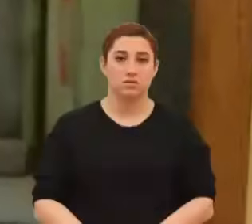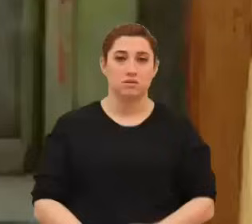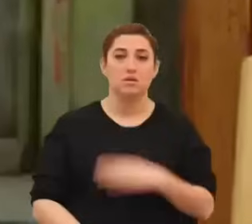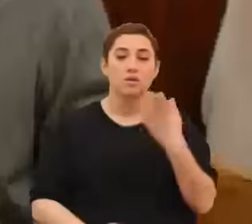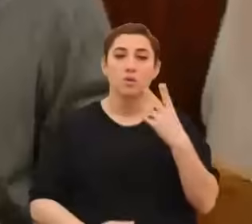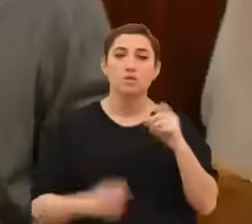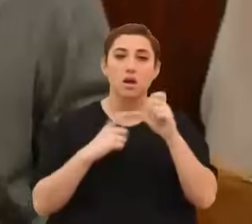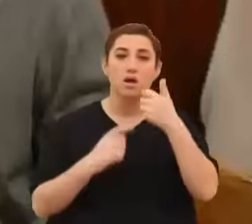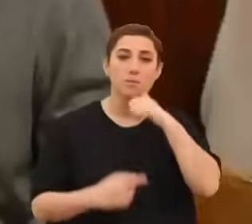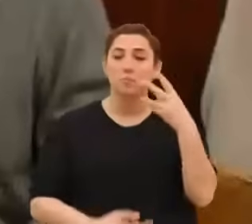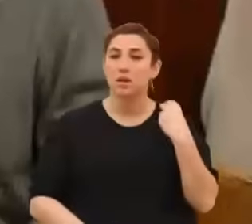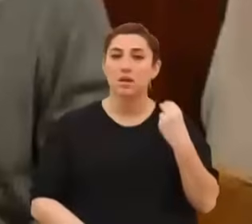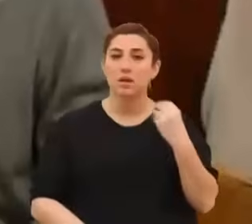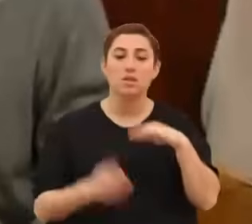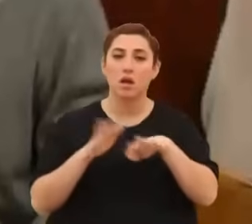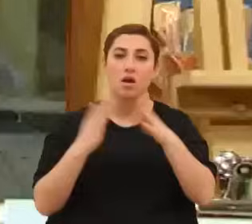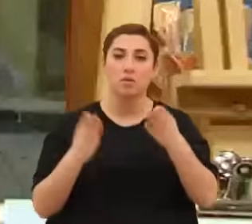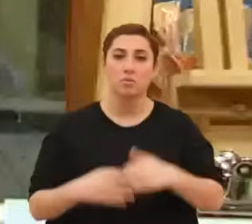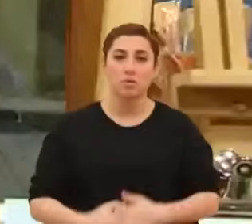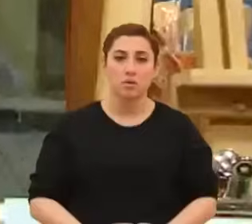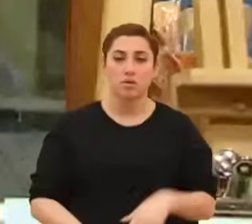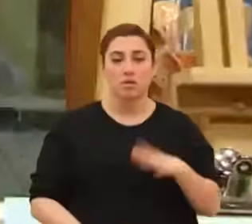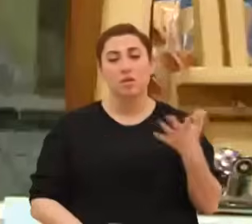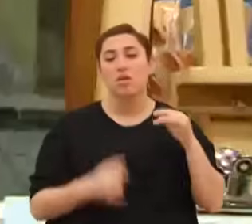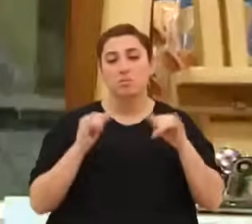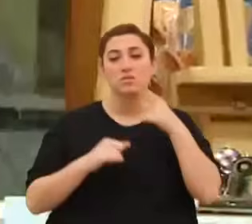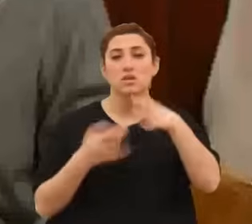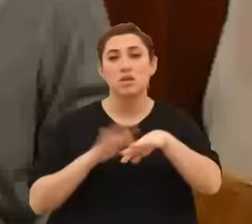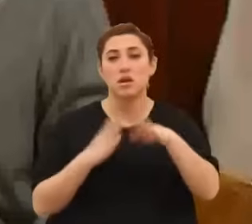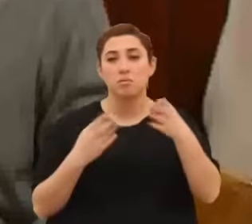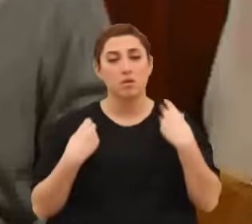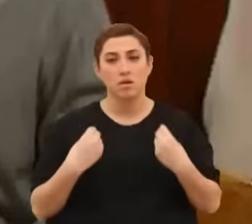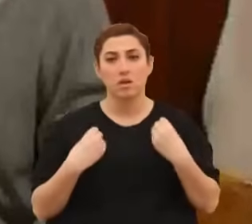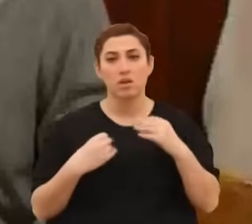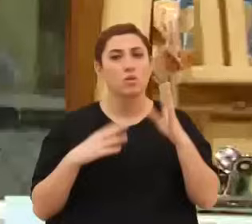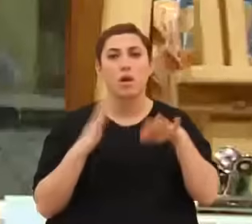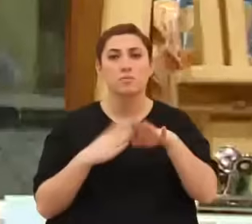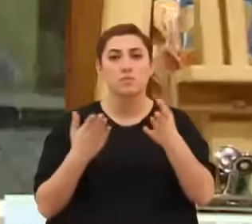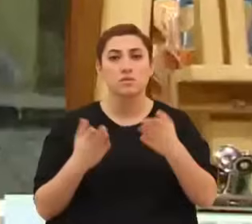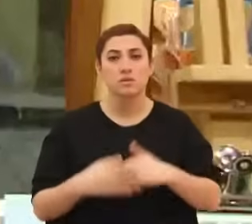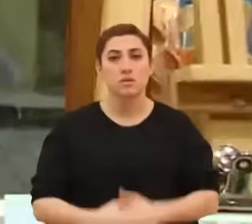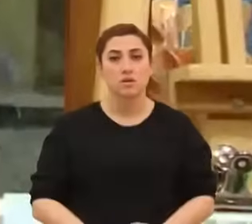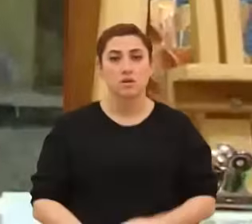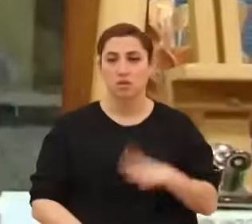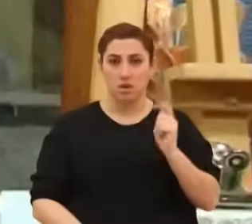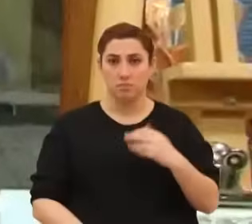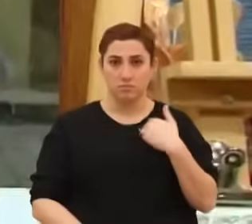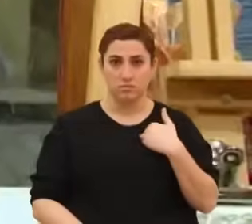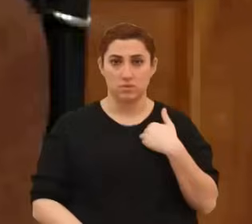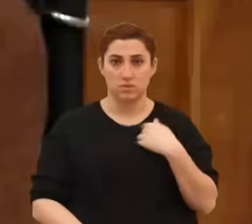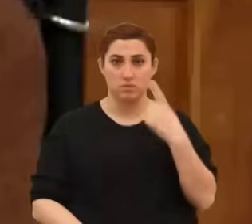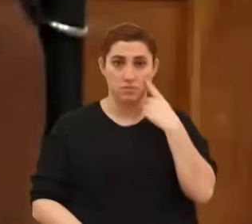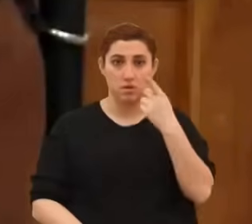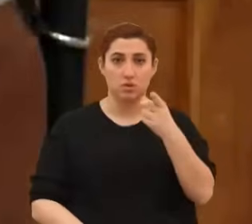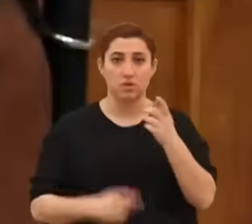Neyse Sami abi? İyi, evim mi? Ne, aynı. Sen neydin? İyi, ne yaptın Bekir? Ne mi ettin? Ha?